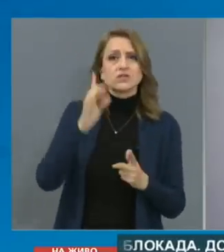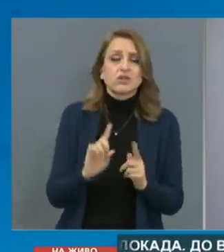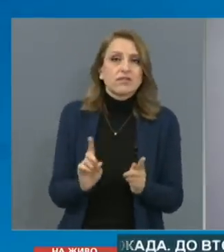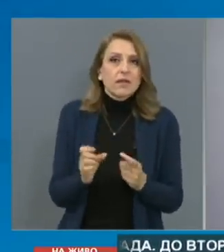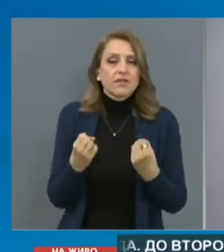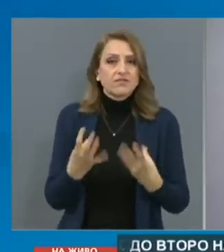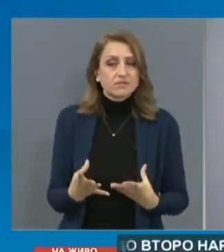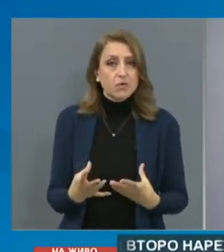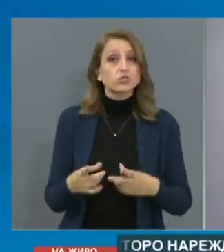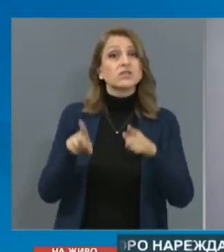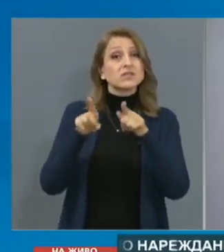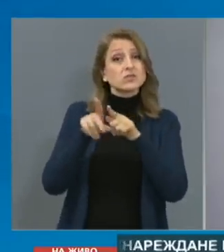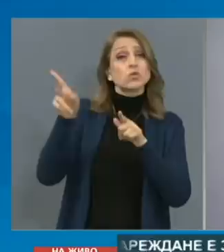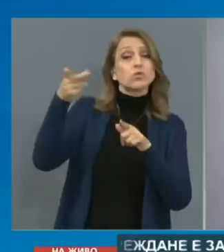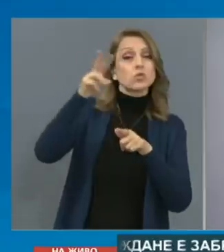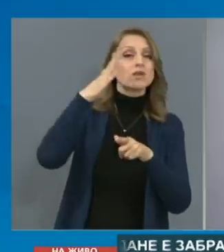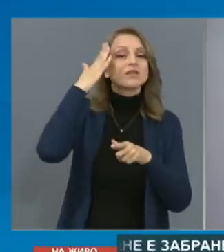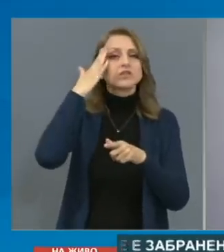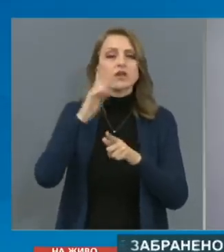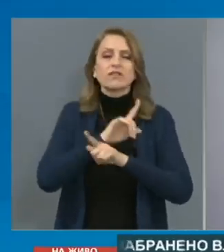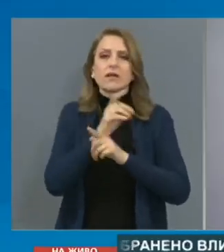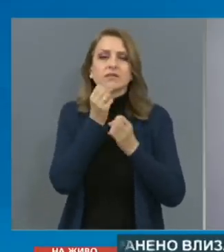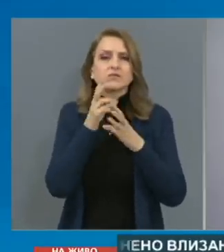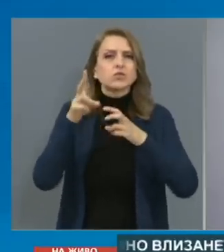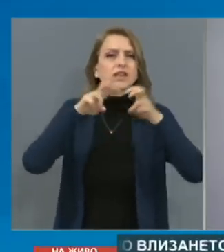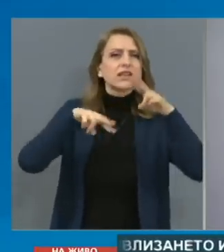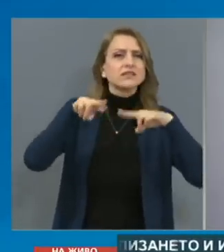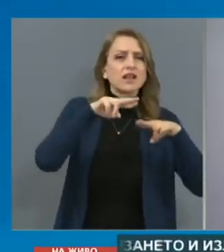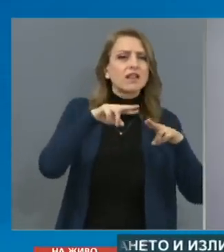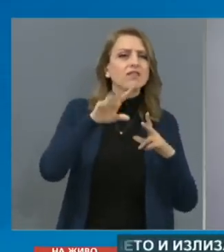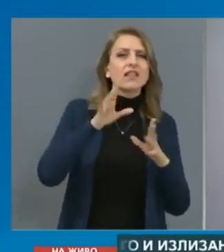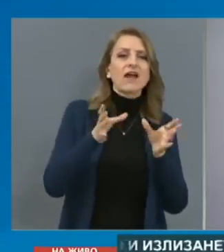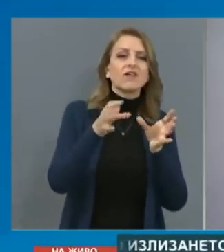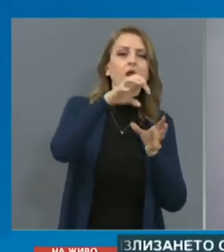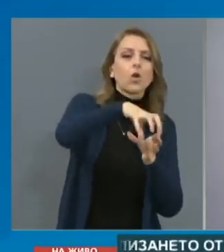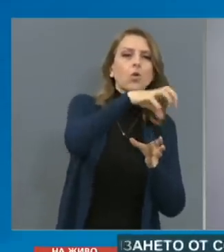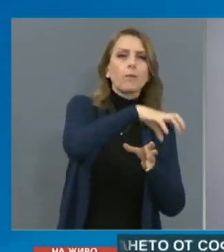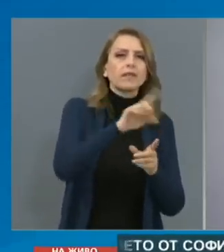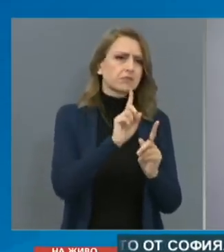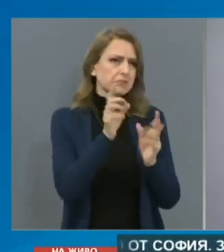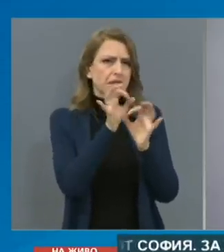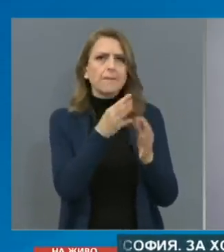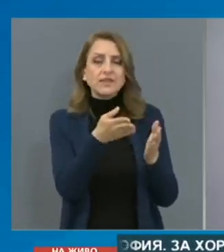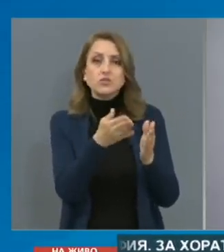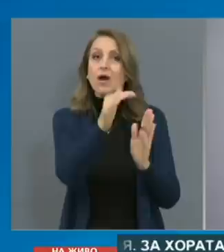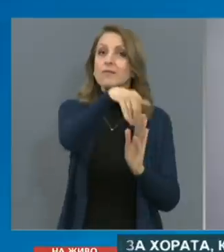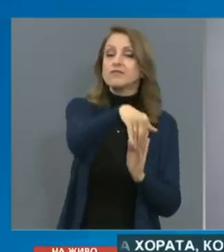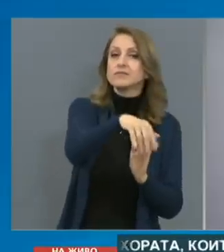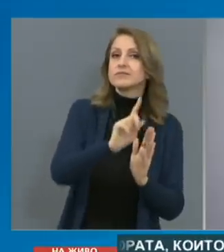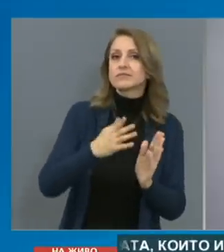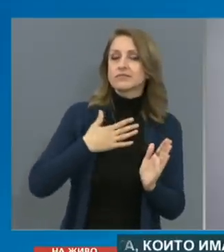Включително и да изследват таргетни групи, които нямат никакви симптоми. Защото,